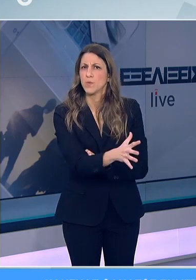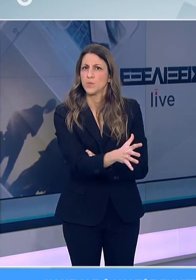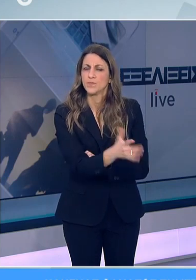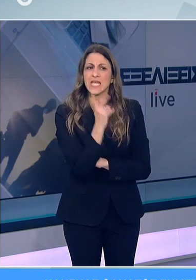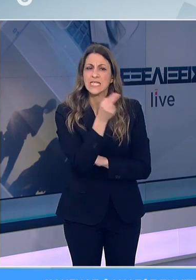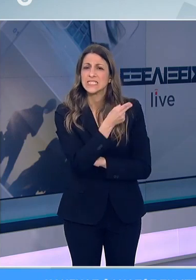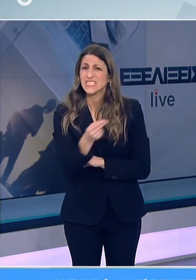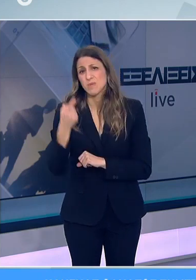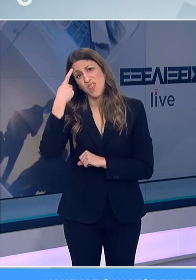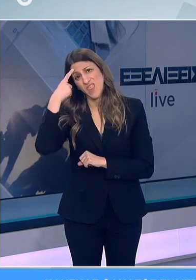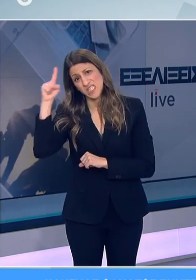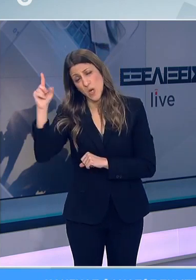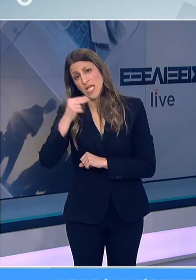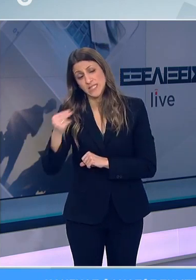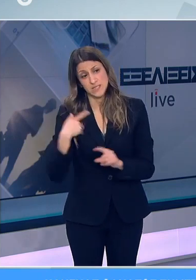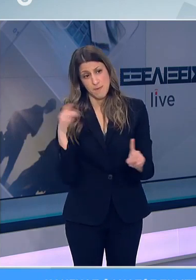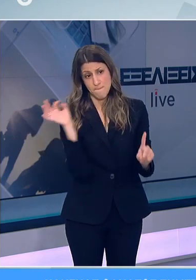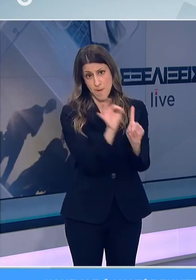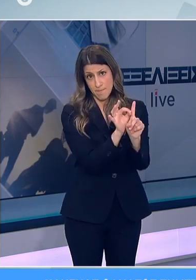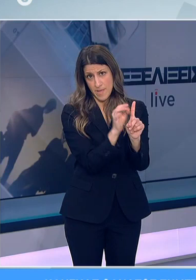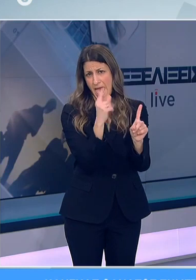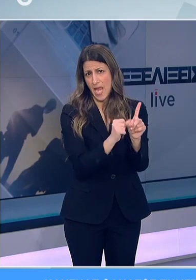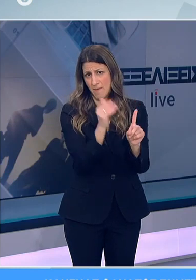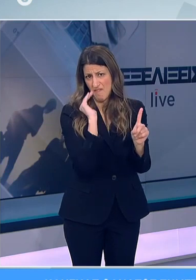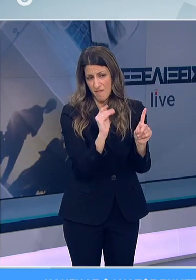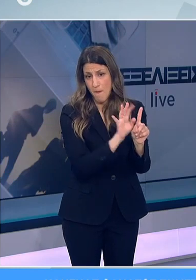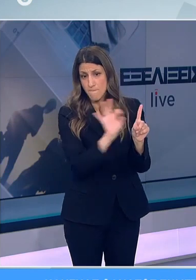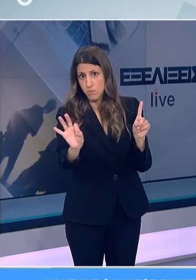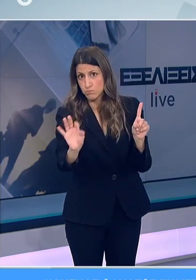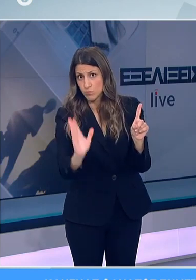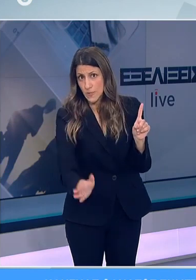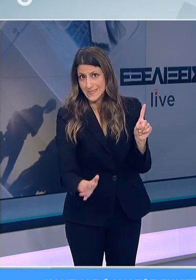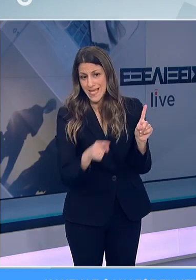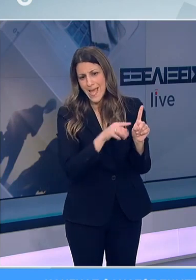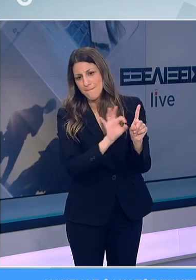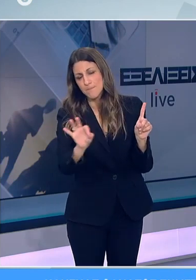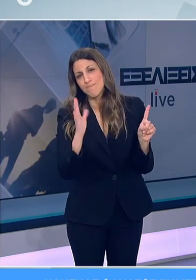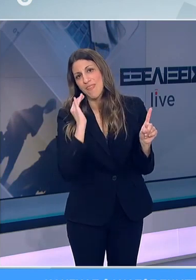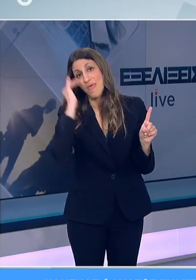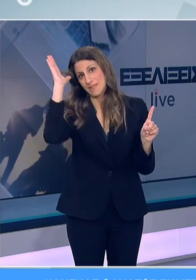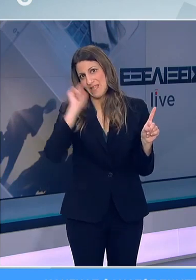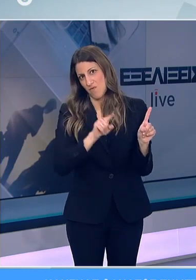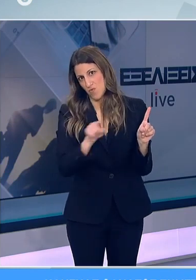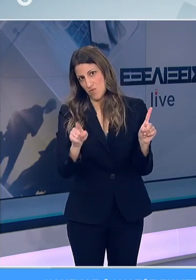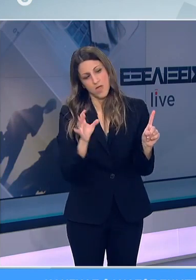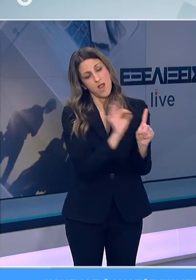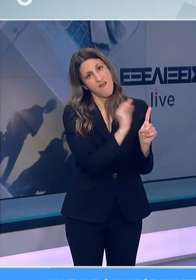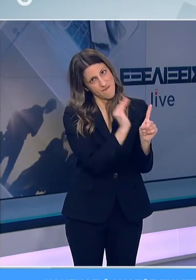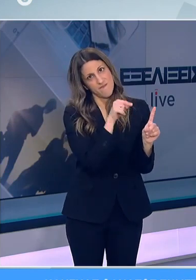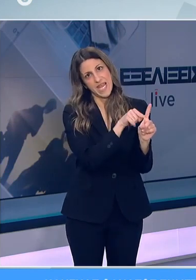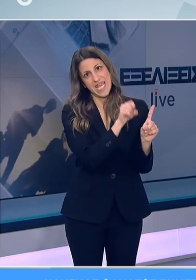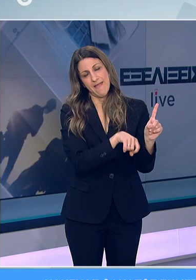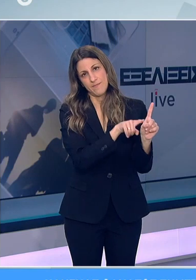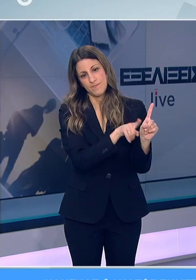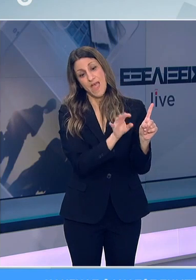σημαίνει αυτό και αν σημαίνει δυνατότητα να μολύνεις τους άλλους. Μάλλον δεν σημαίνει δυνατότητα να μολύνει στους άλλους με τα μέχρι τώρα επιστημονικά δεδομένα από πολύ